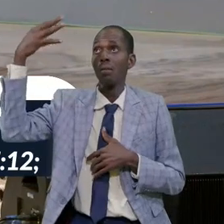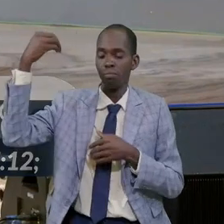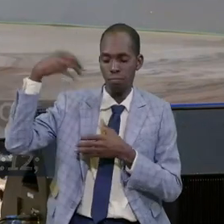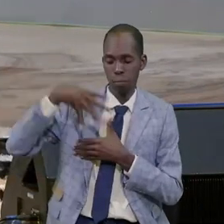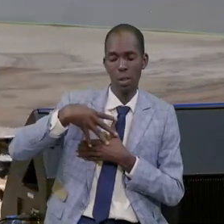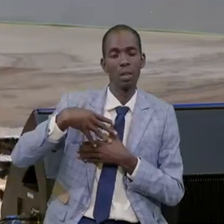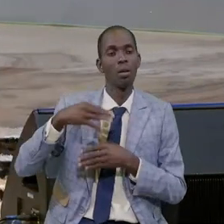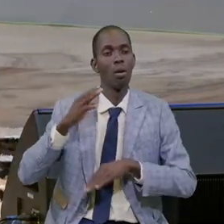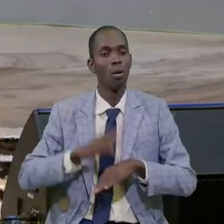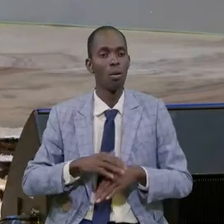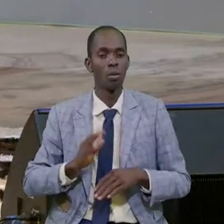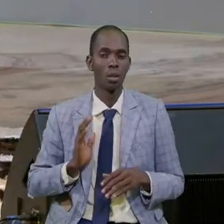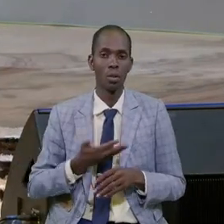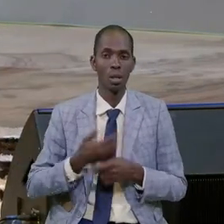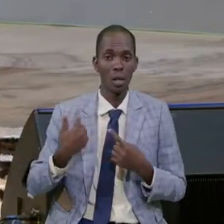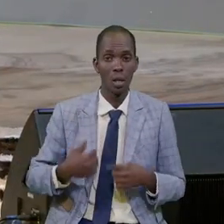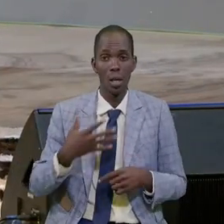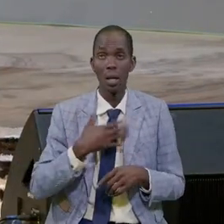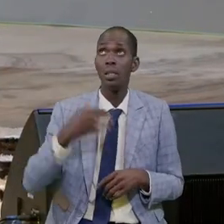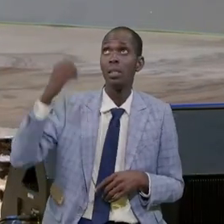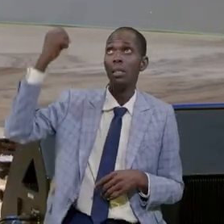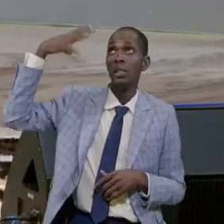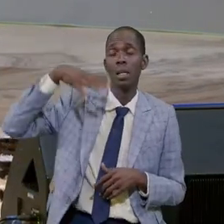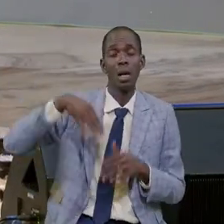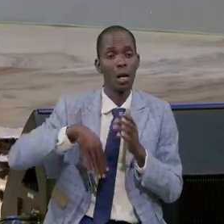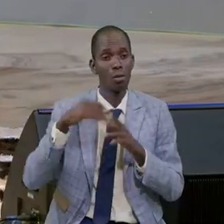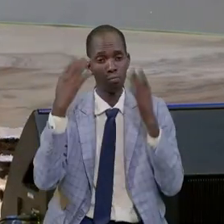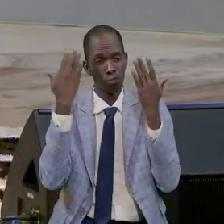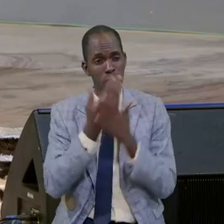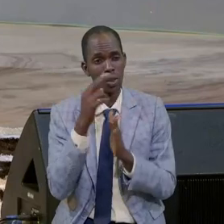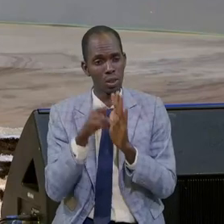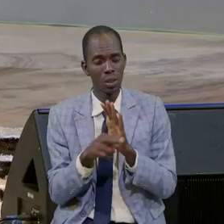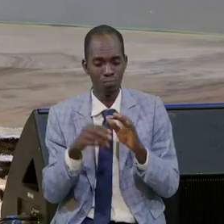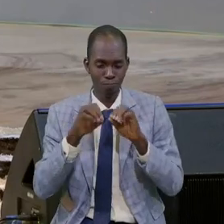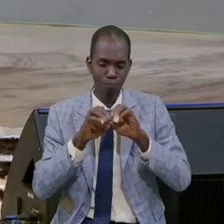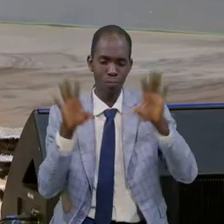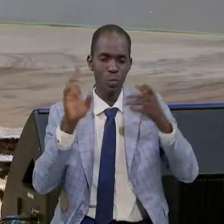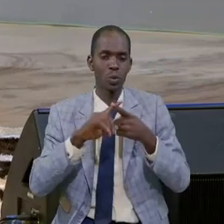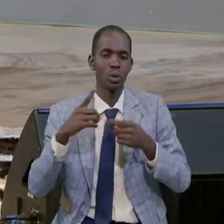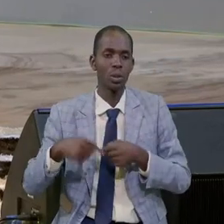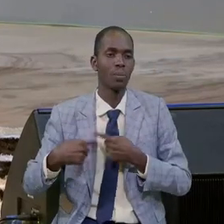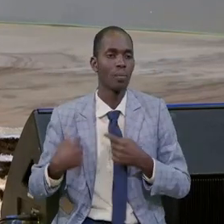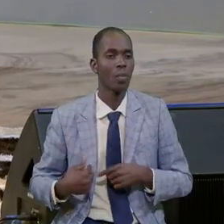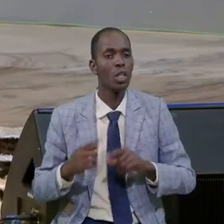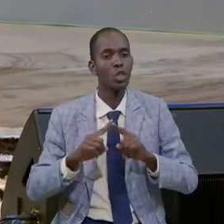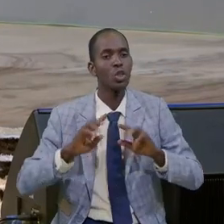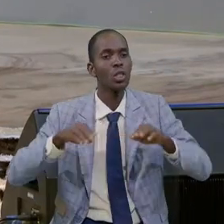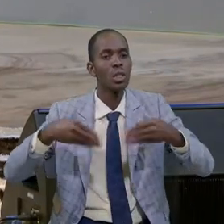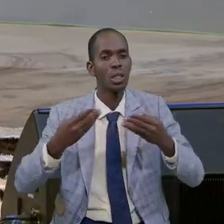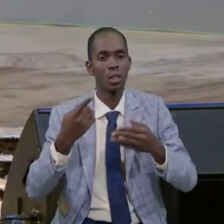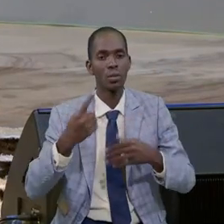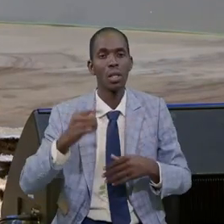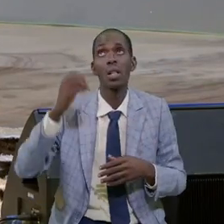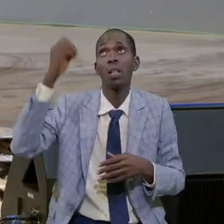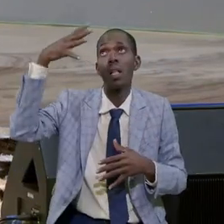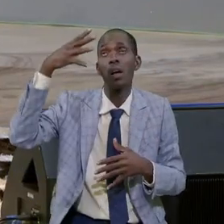et la lumière brille dans les ténèbres et brille dans nos corps pour faire remplir